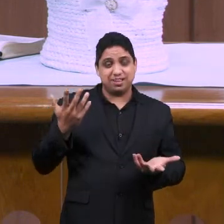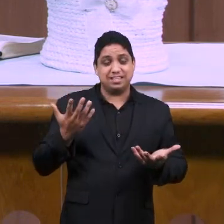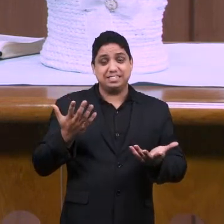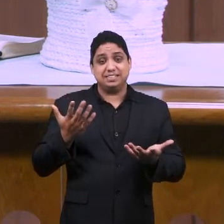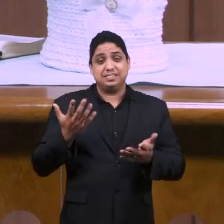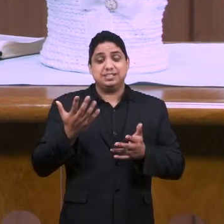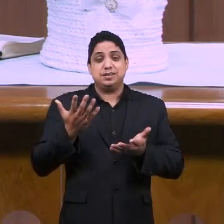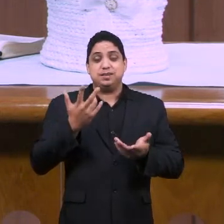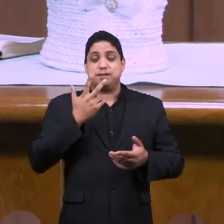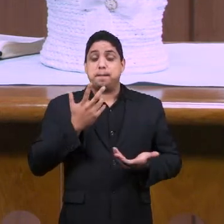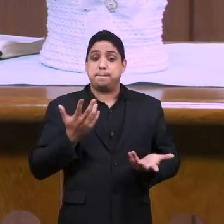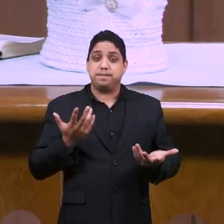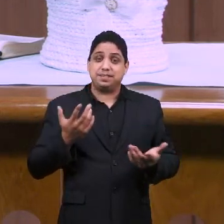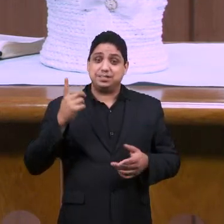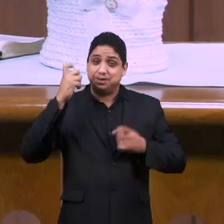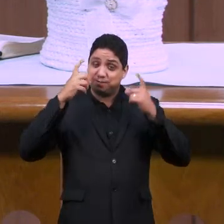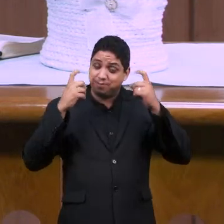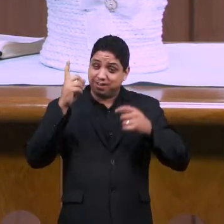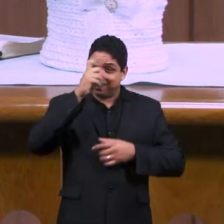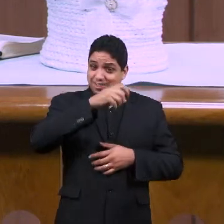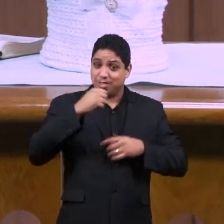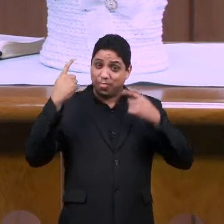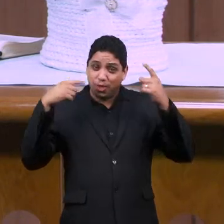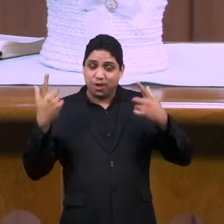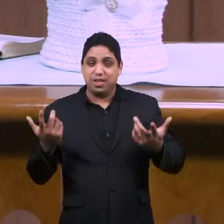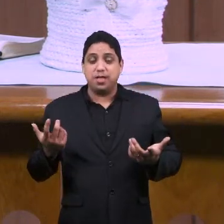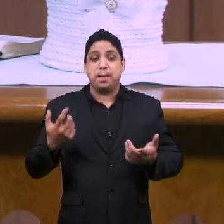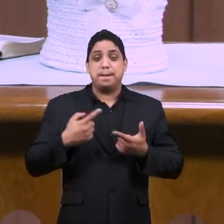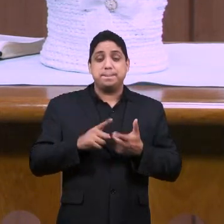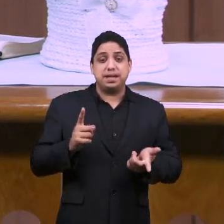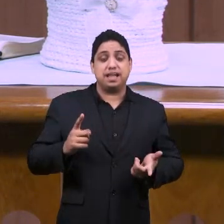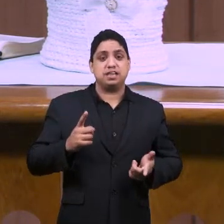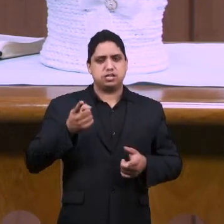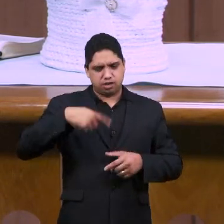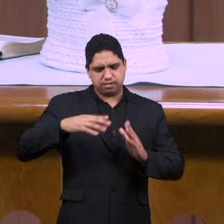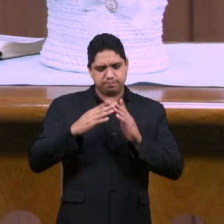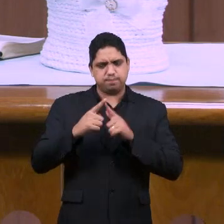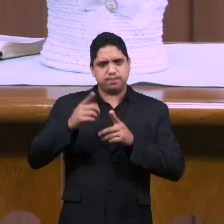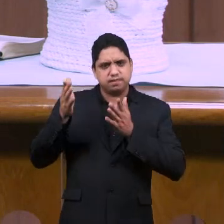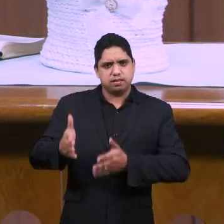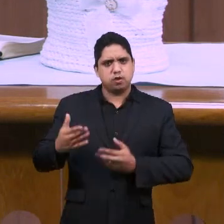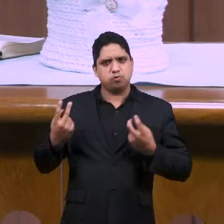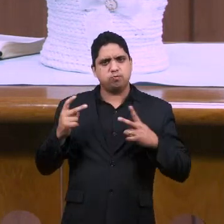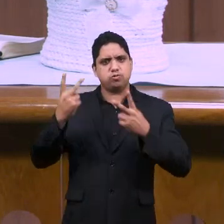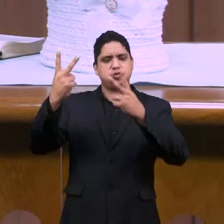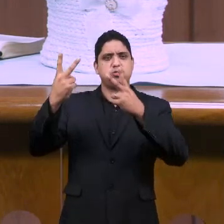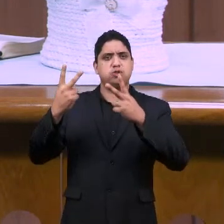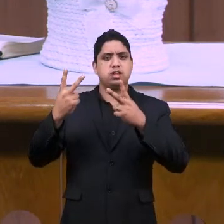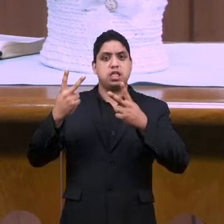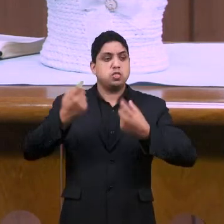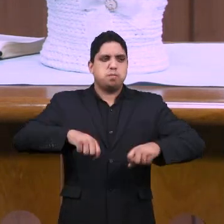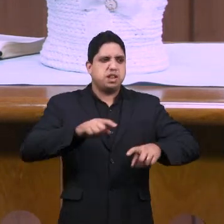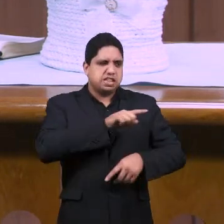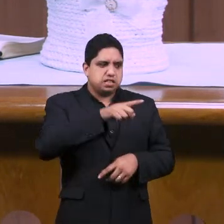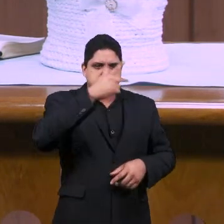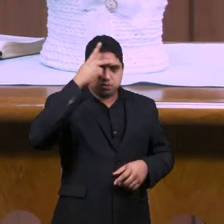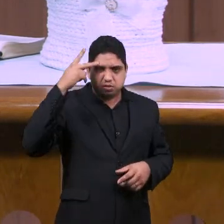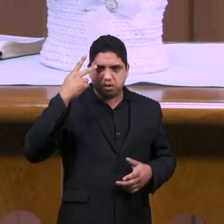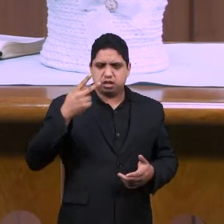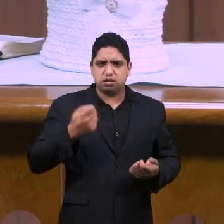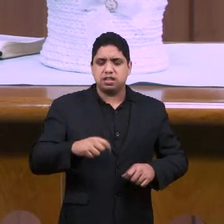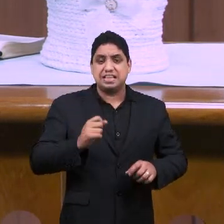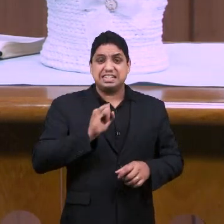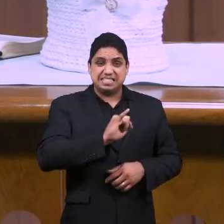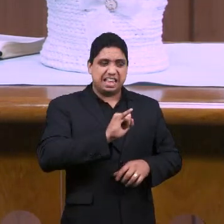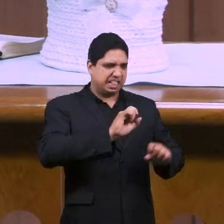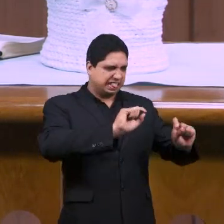même déséquilibrés. Mais l'Église va vaincre, elle est victorieuse, elle ne dépend pas d'eux.